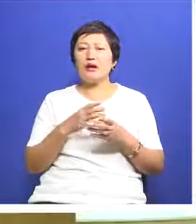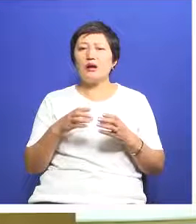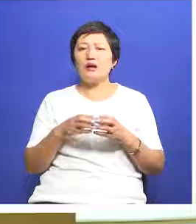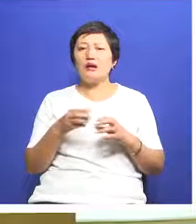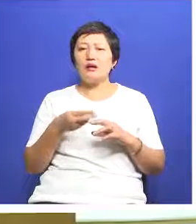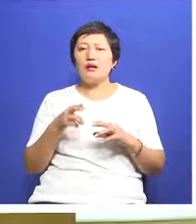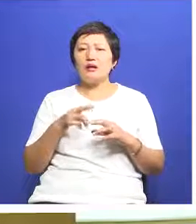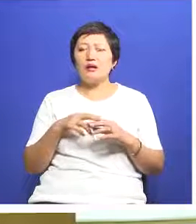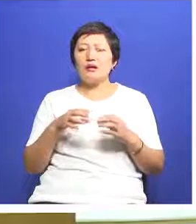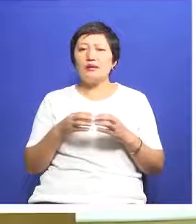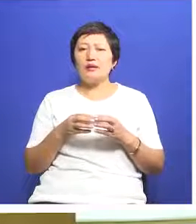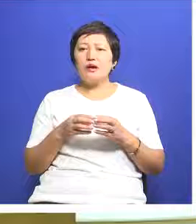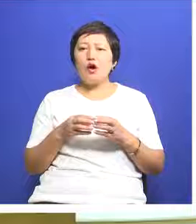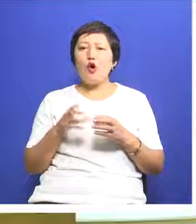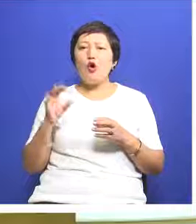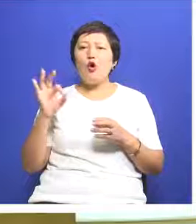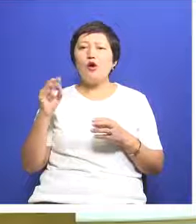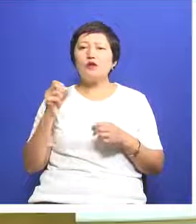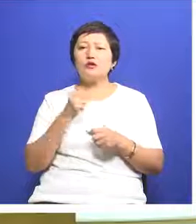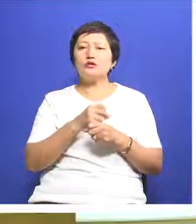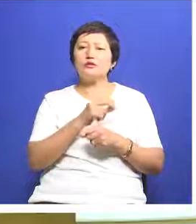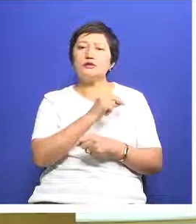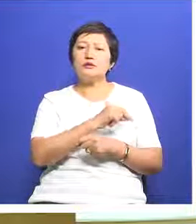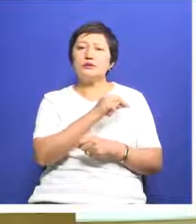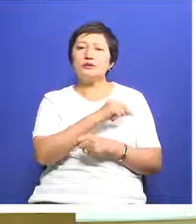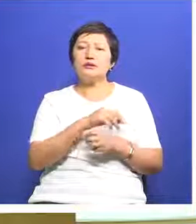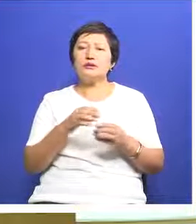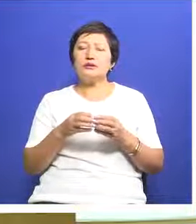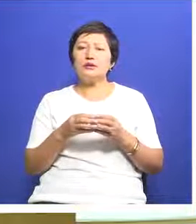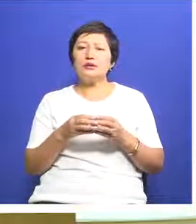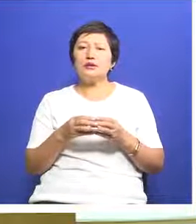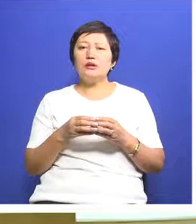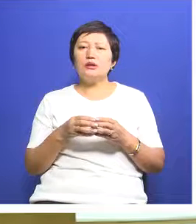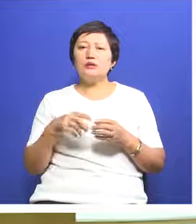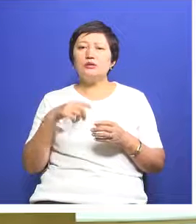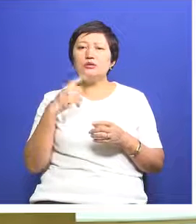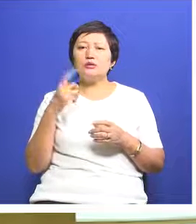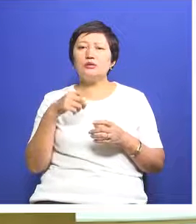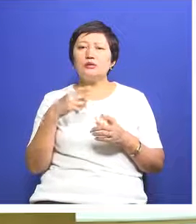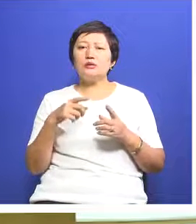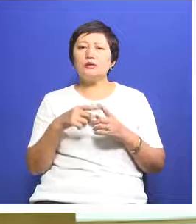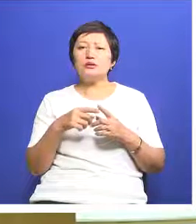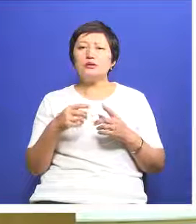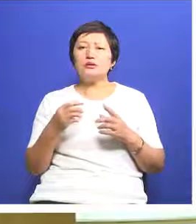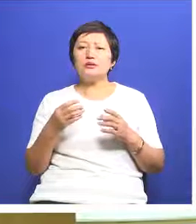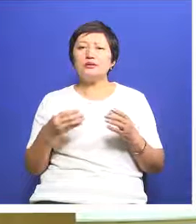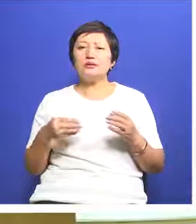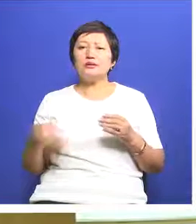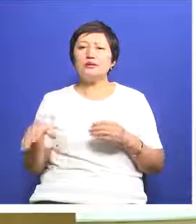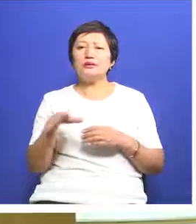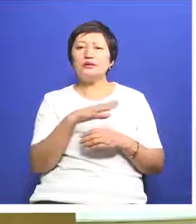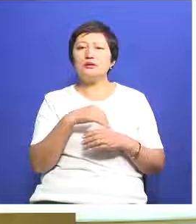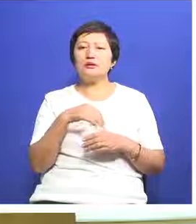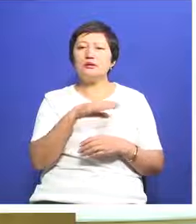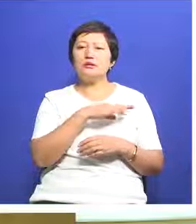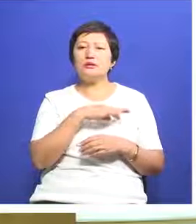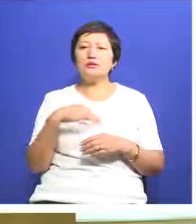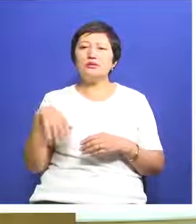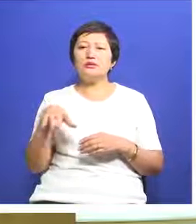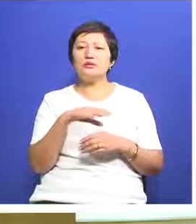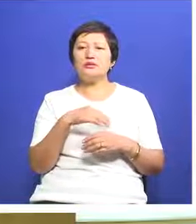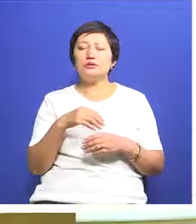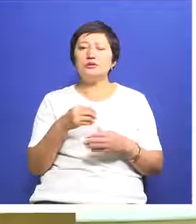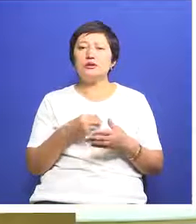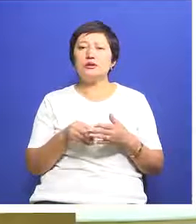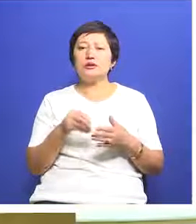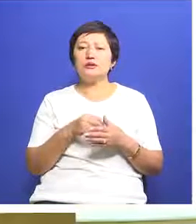ұзынатта қор жұмыс істеп жатыр. Ол жерде сөзден негізі өзіне түскен